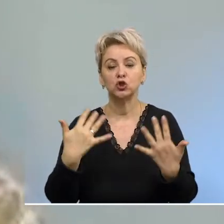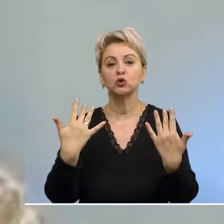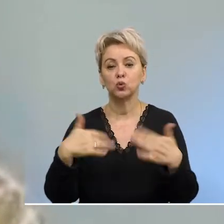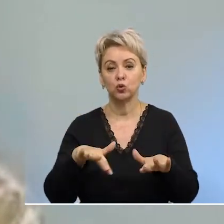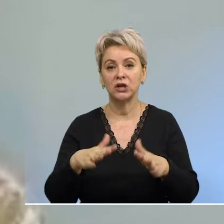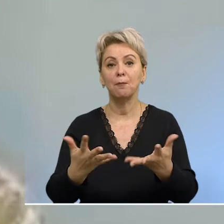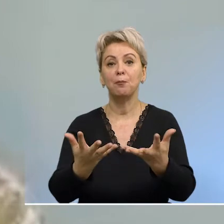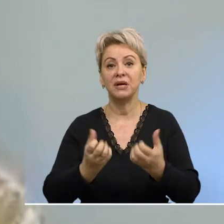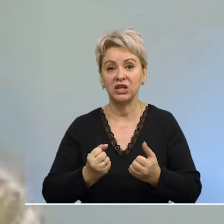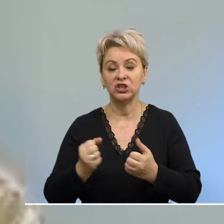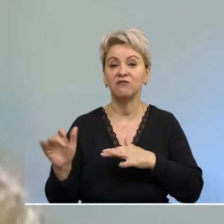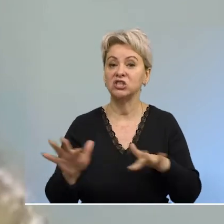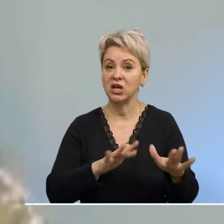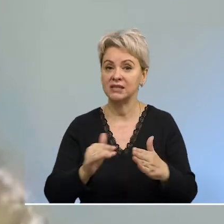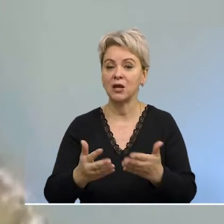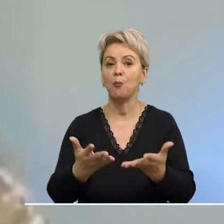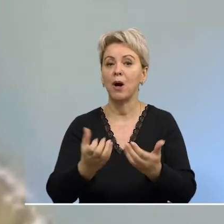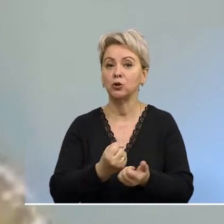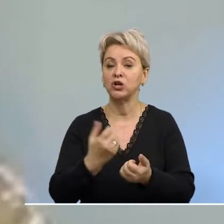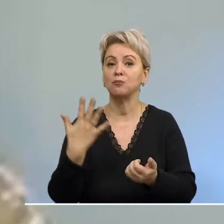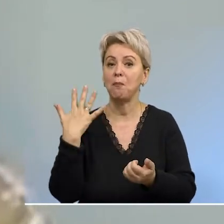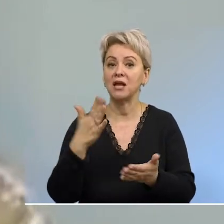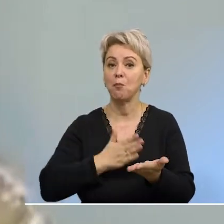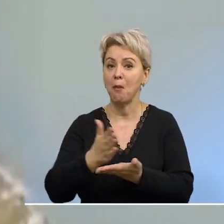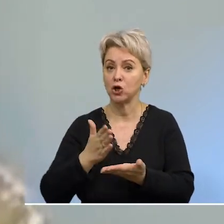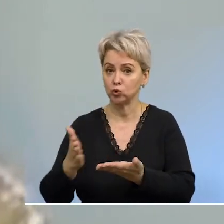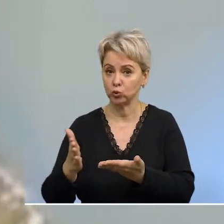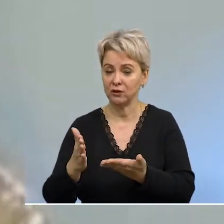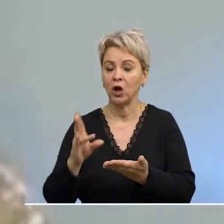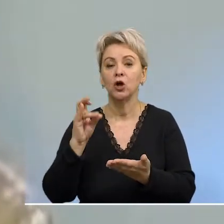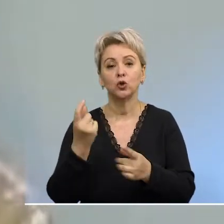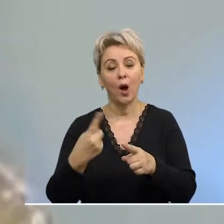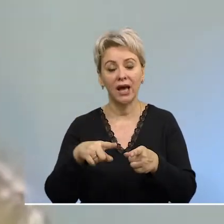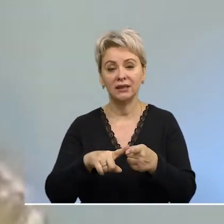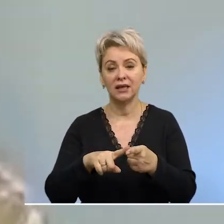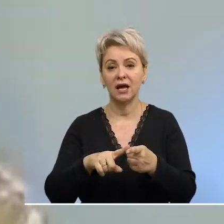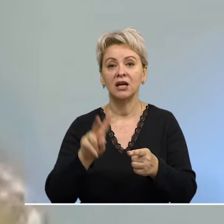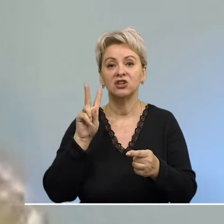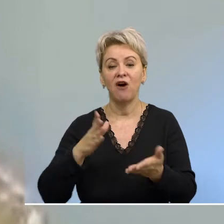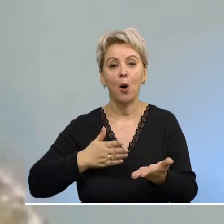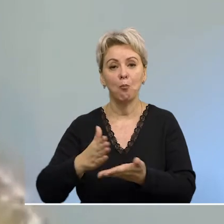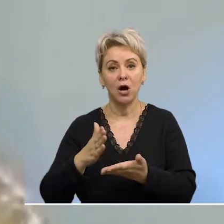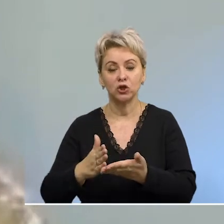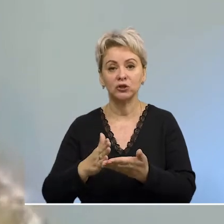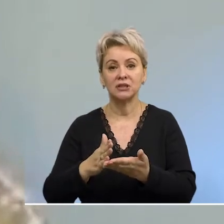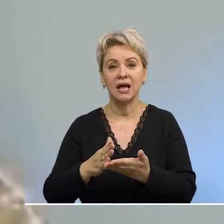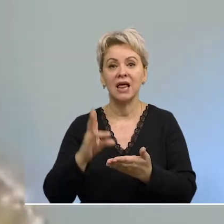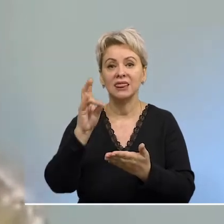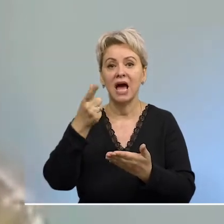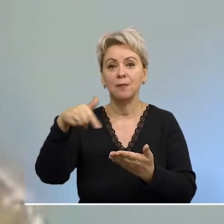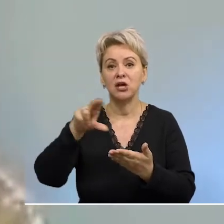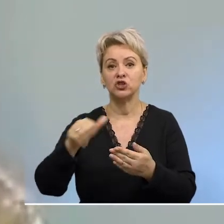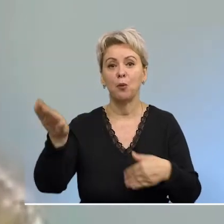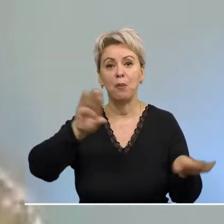сейчас уже принято в действие, получается, 5 маршрутов. Но это 2 маршрута по